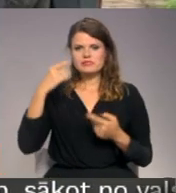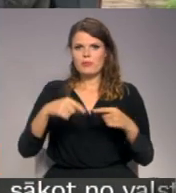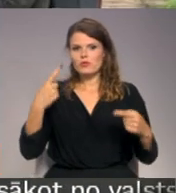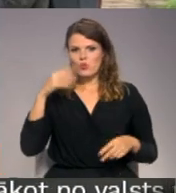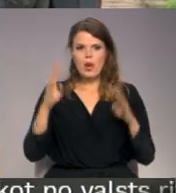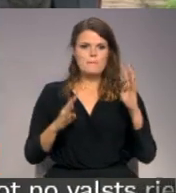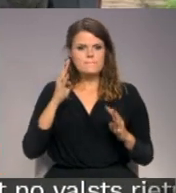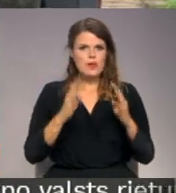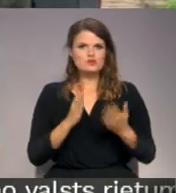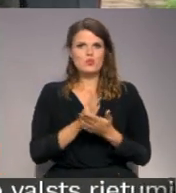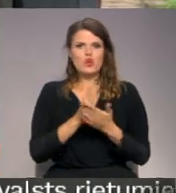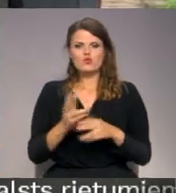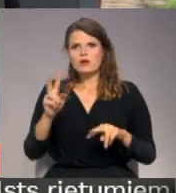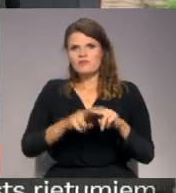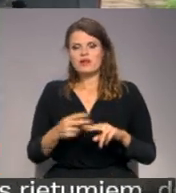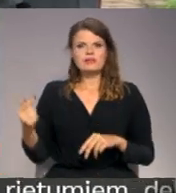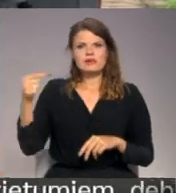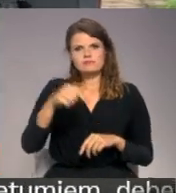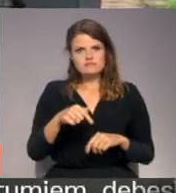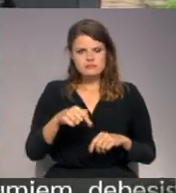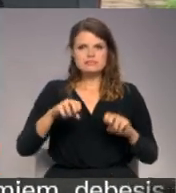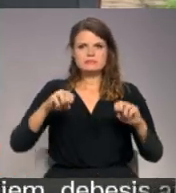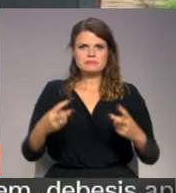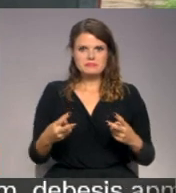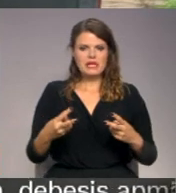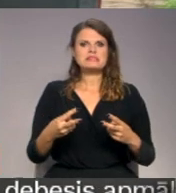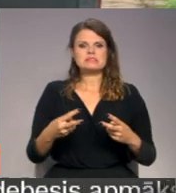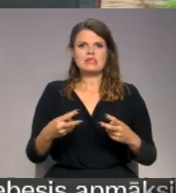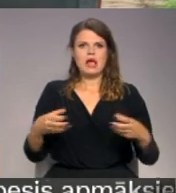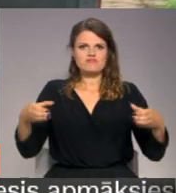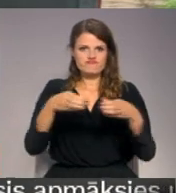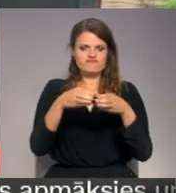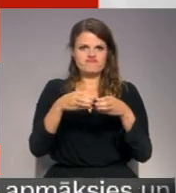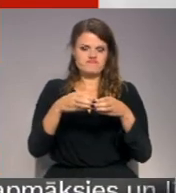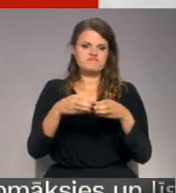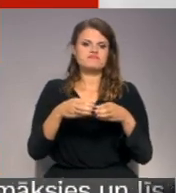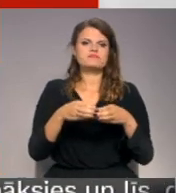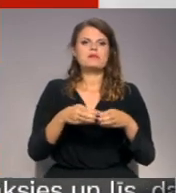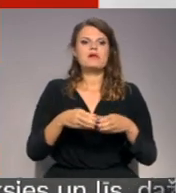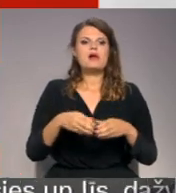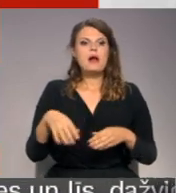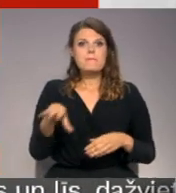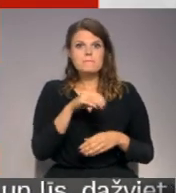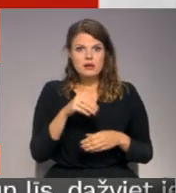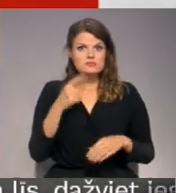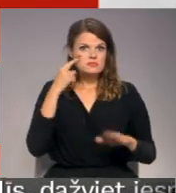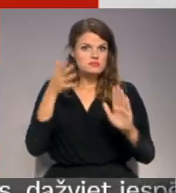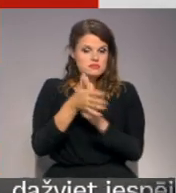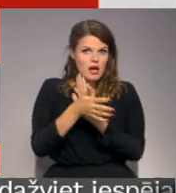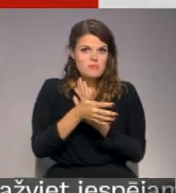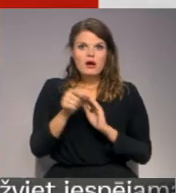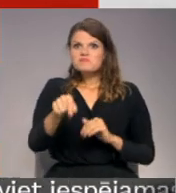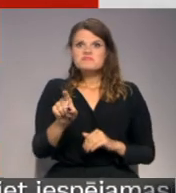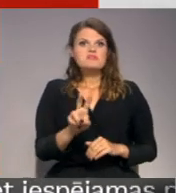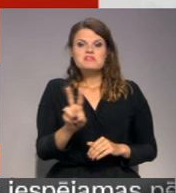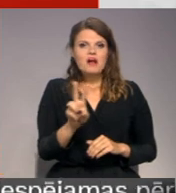meža, notikuma vietā ieradās nesprāgušās munīcijas neutralizēšanas speciālisti. Tiklīdz mēs esam sapratuši, kas